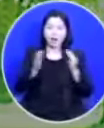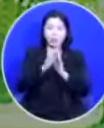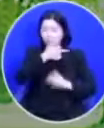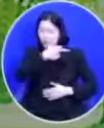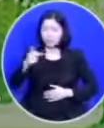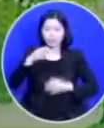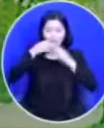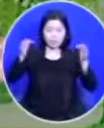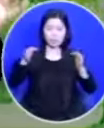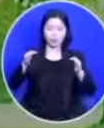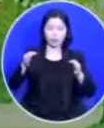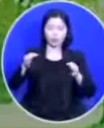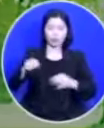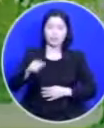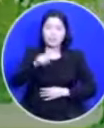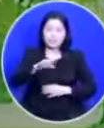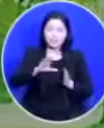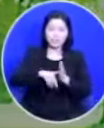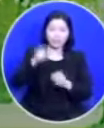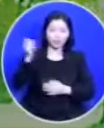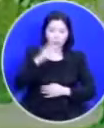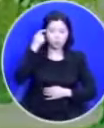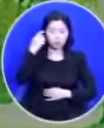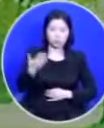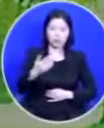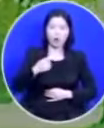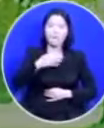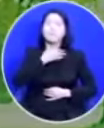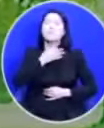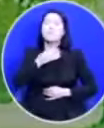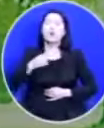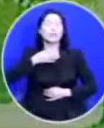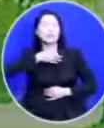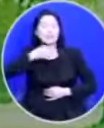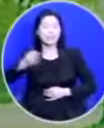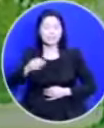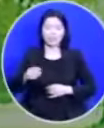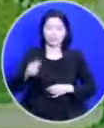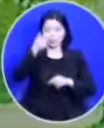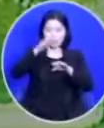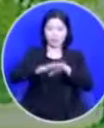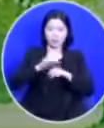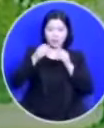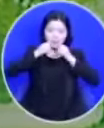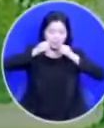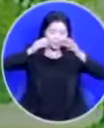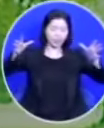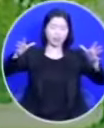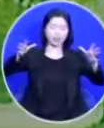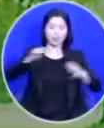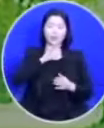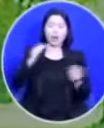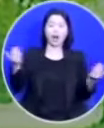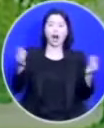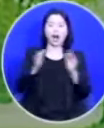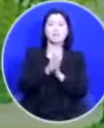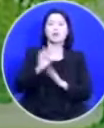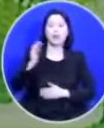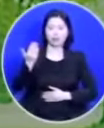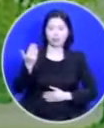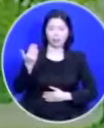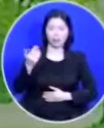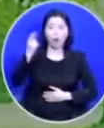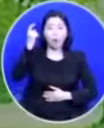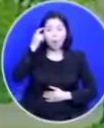참고 약을 믿습니까 그러면 진짜 목이 터져라 고 예배당 떠나가라고 아멘 을 해야 했어요 왜